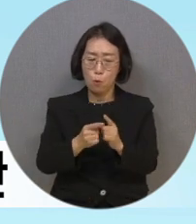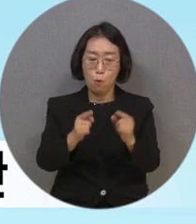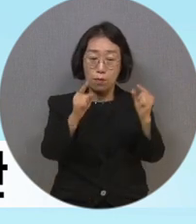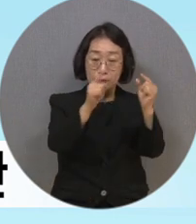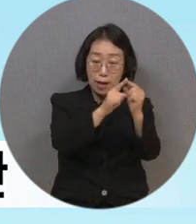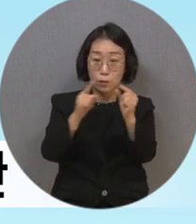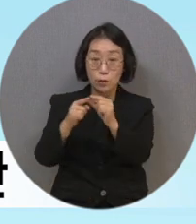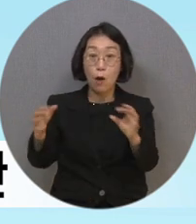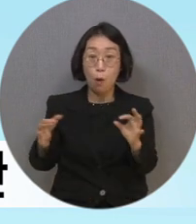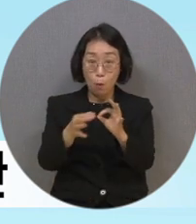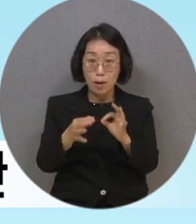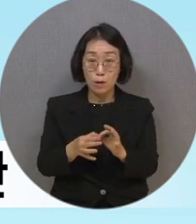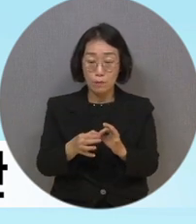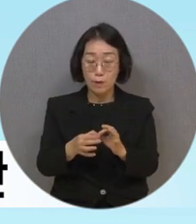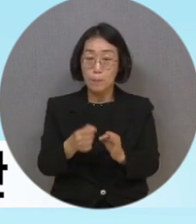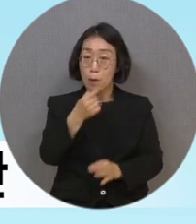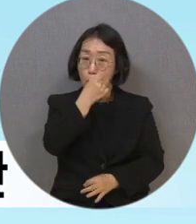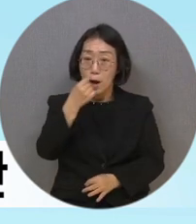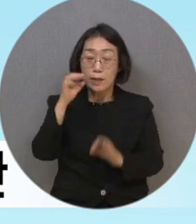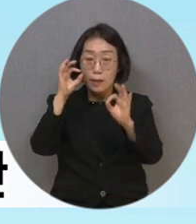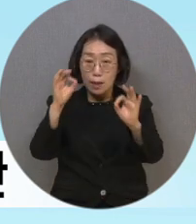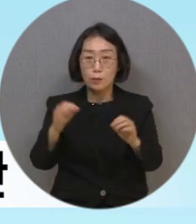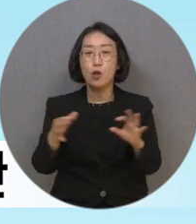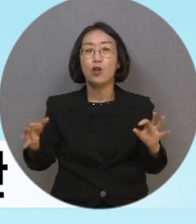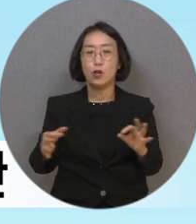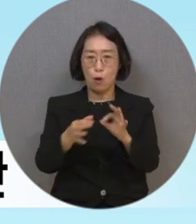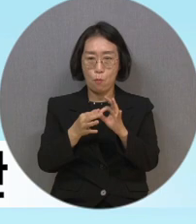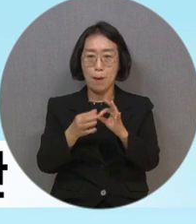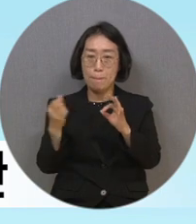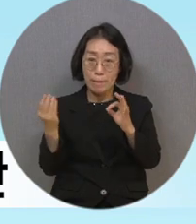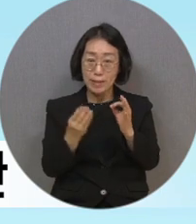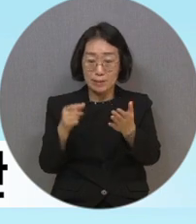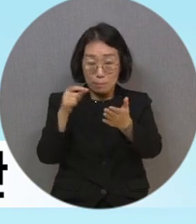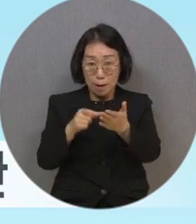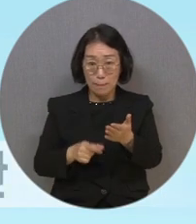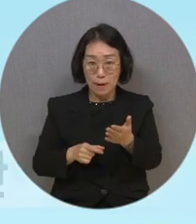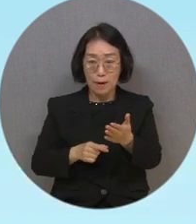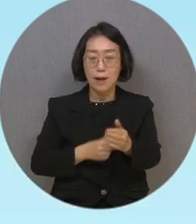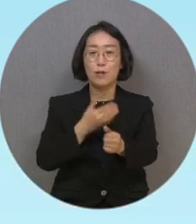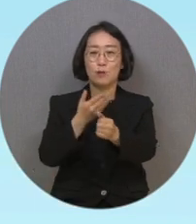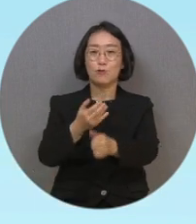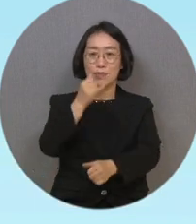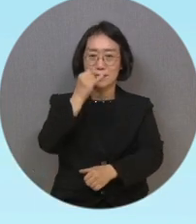용어를 함께 확인할 수 있도록 연관 페이지를 함께 표기한 것이 특징입니다 l